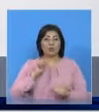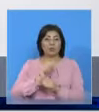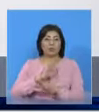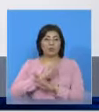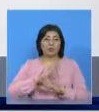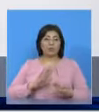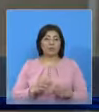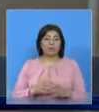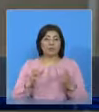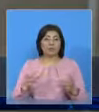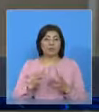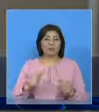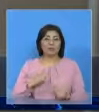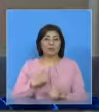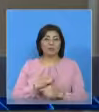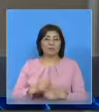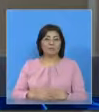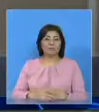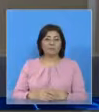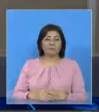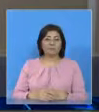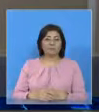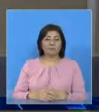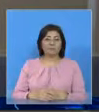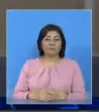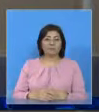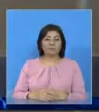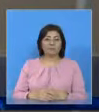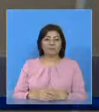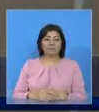Індеттен сақтаныңыз. Нұрбол Жауынбаев, Миржан Аманжолов, Ақтөбе телеарнасы.